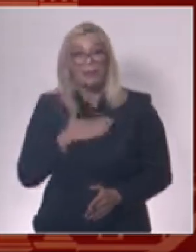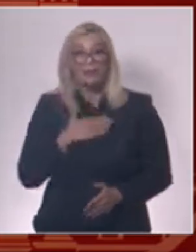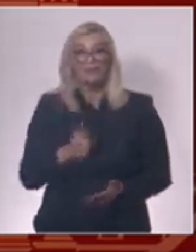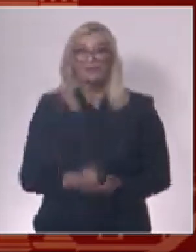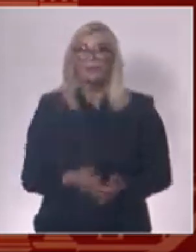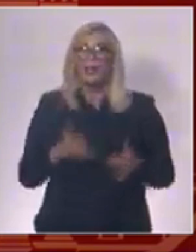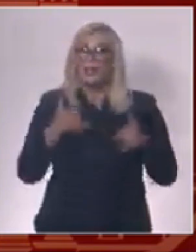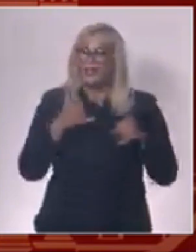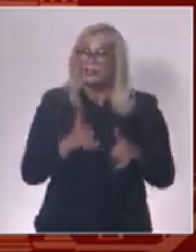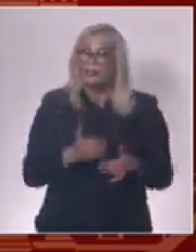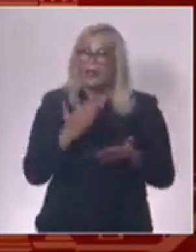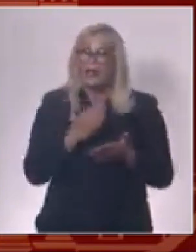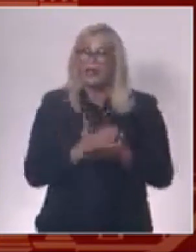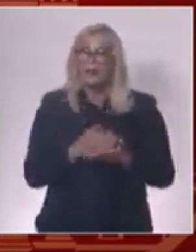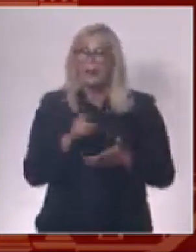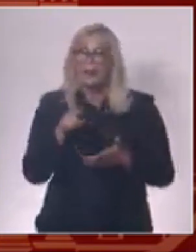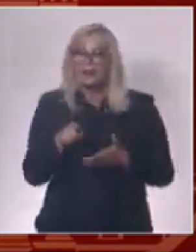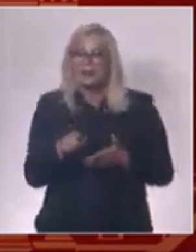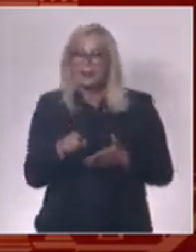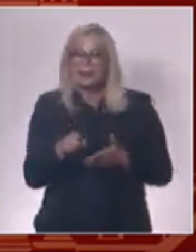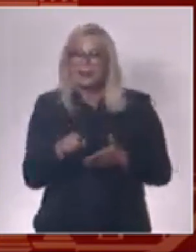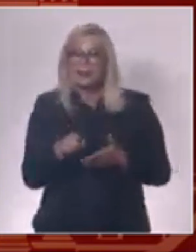денеска ќе бидат тие индиции